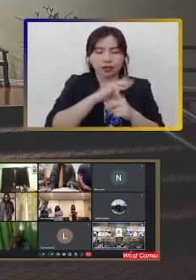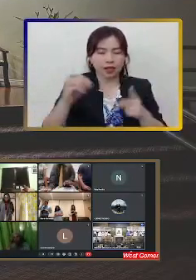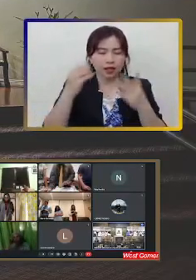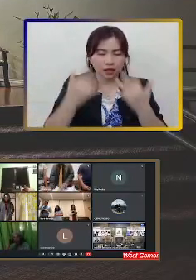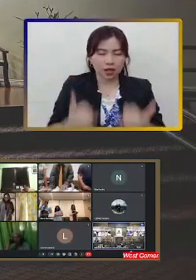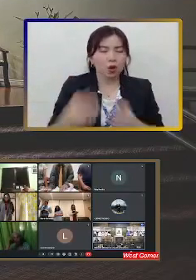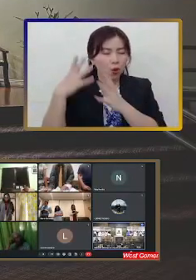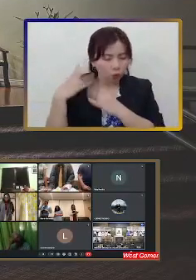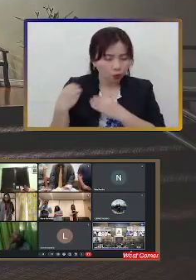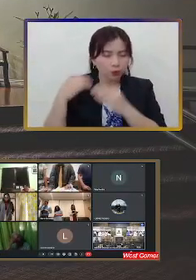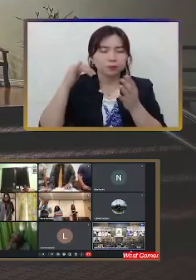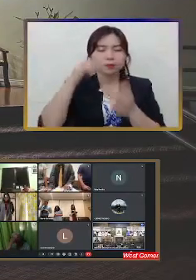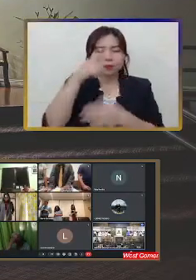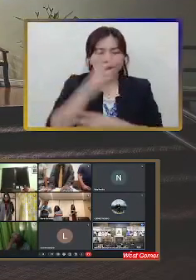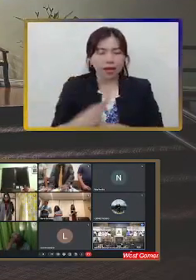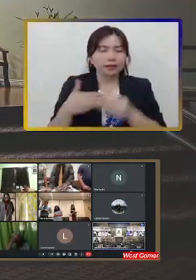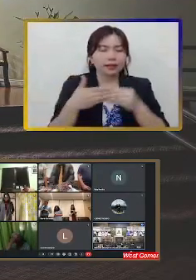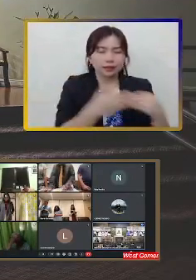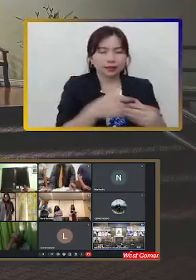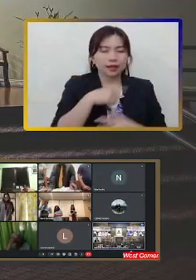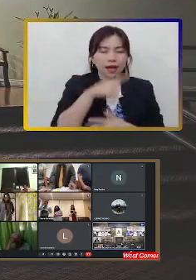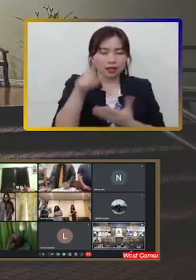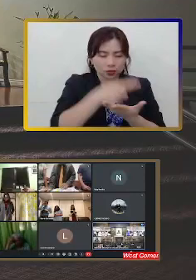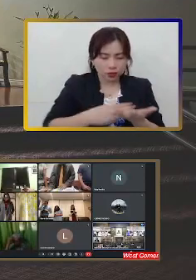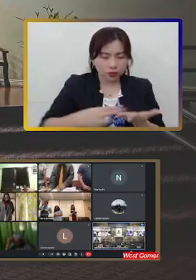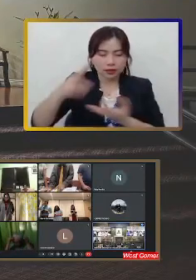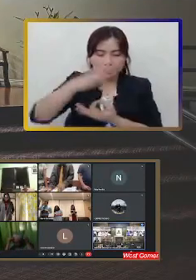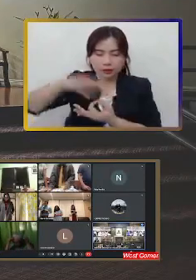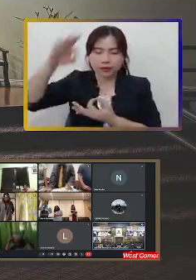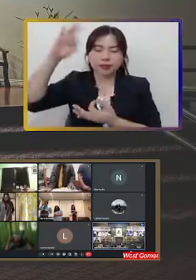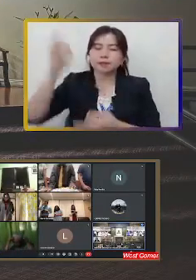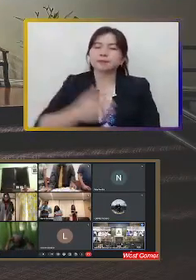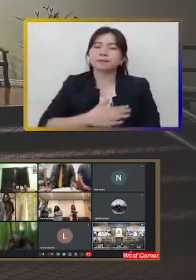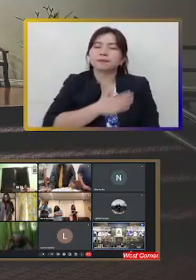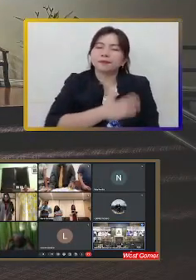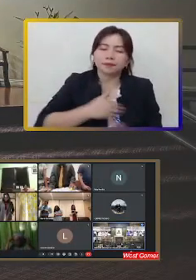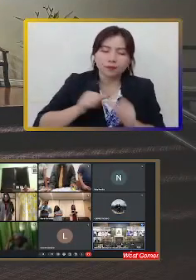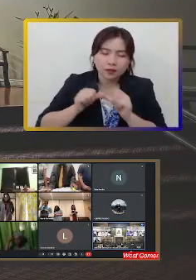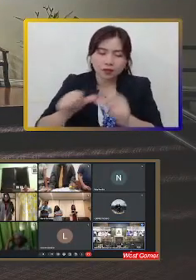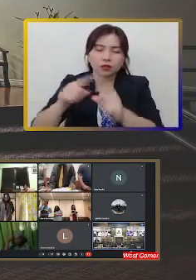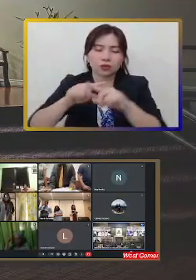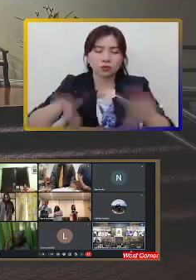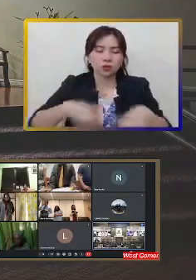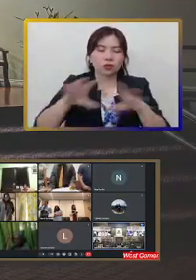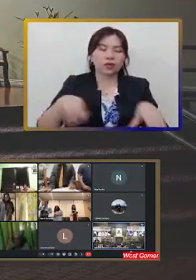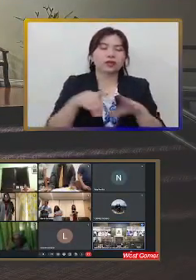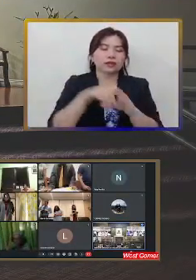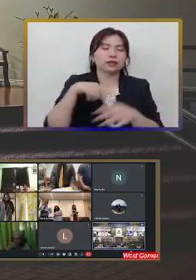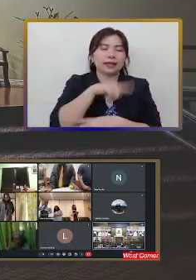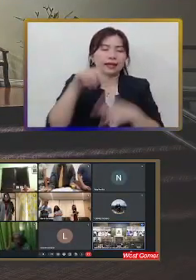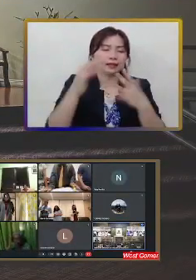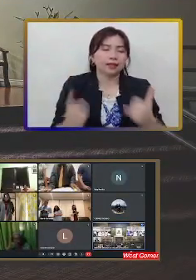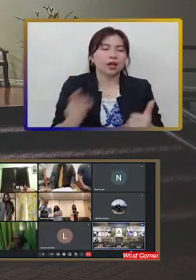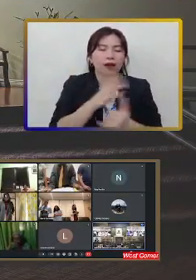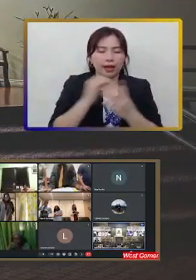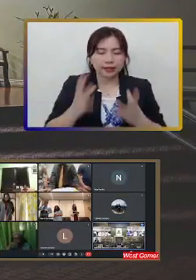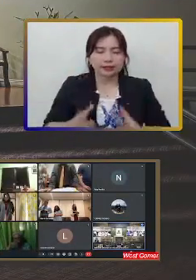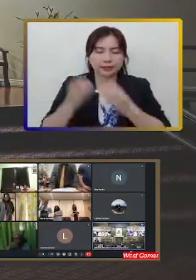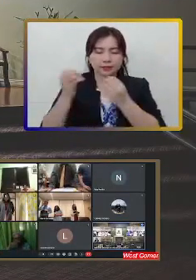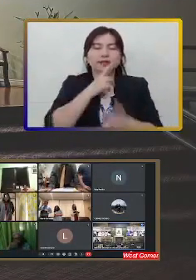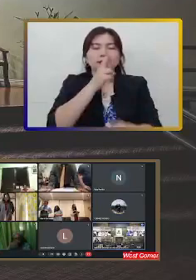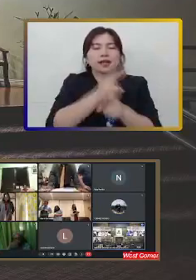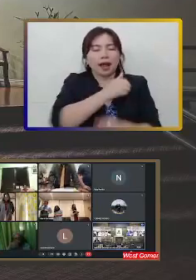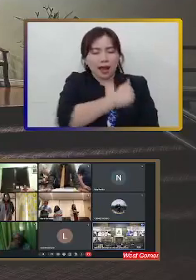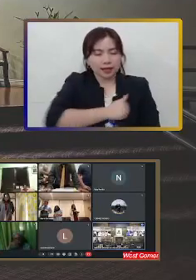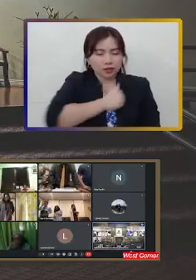pangunahan niyo po ang bawat isa po sa amin Holy Spirit Oh God please Contin to flow through One of us Oh God and give us the right attitude towards